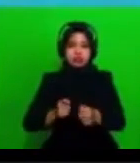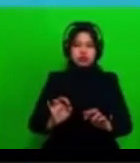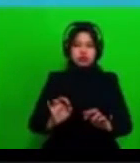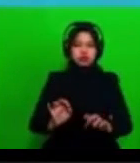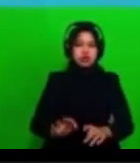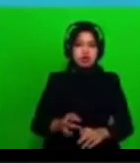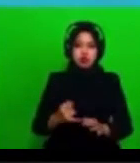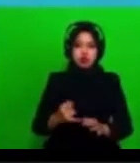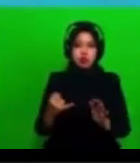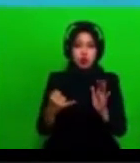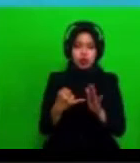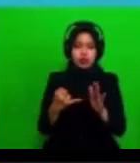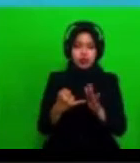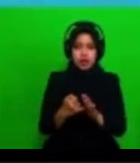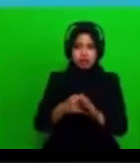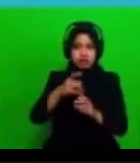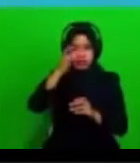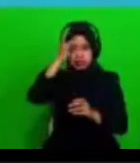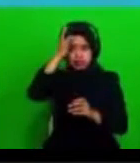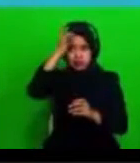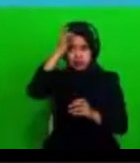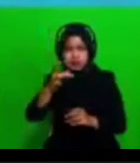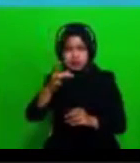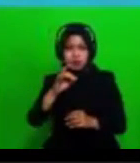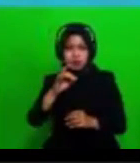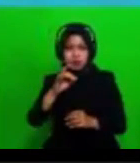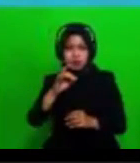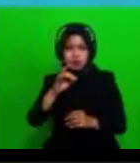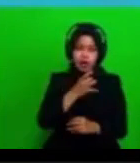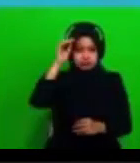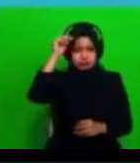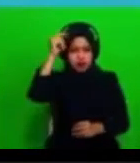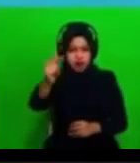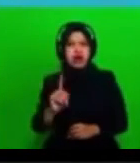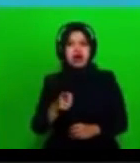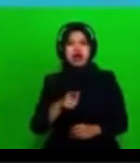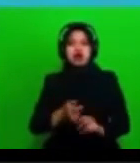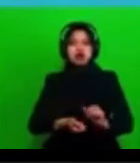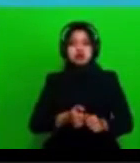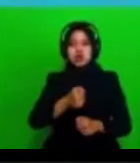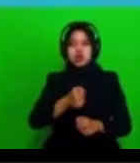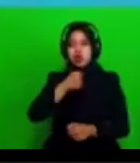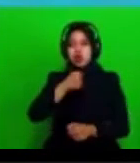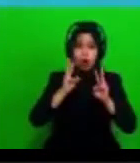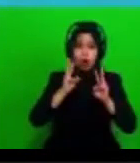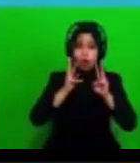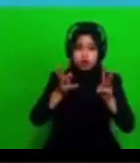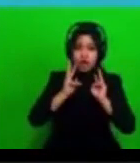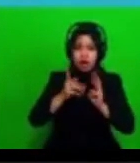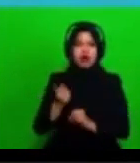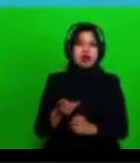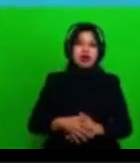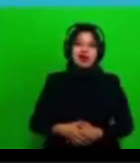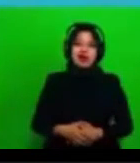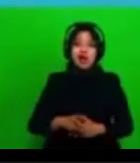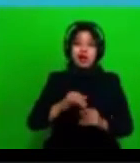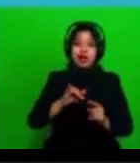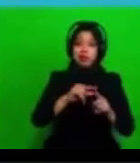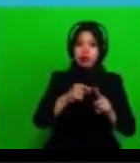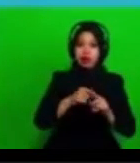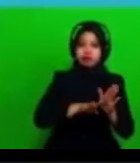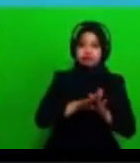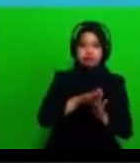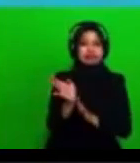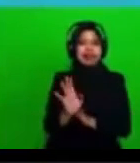Ujian penguasaan konten, ujian bernalar kritis dan kepribadian, dan nanti ada ujian wawancara. Jadi mungkin nggak cuma sekedar